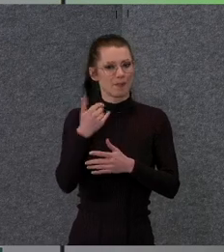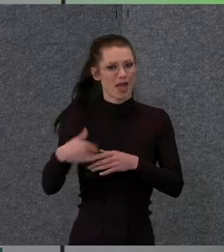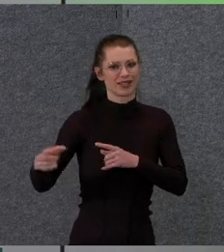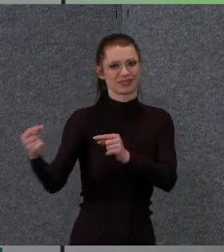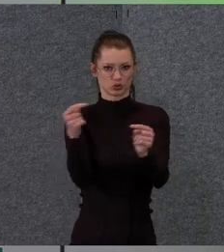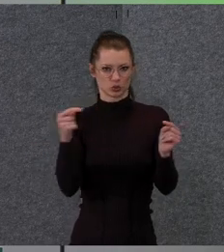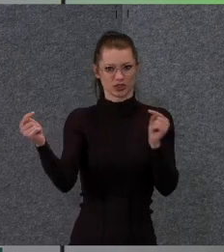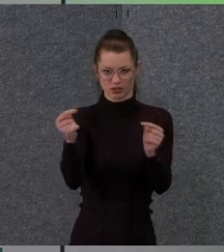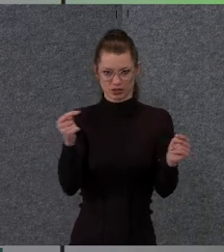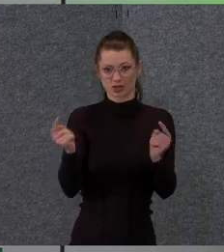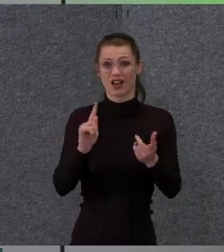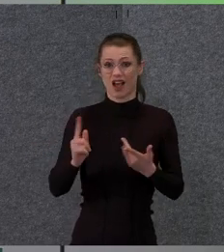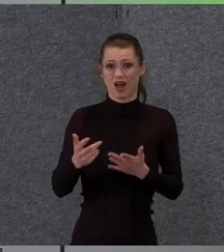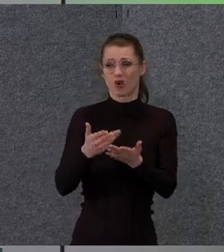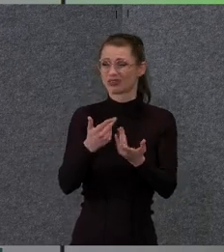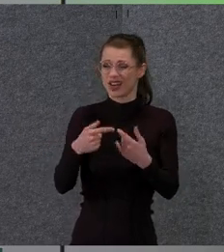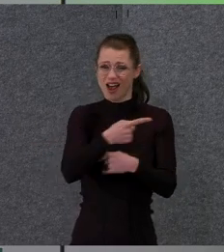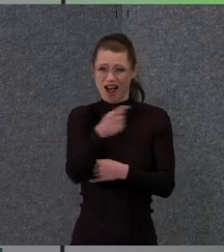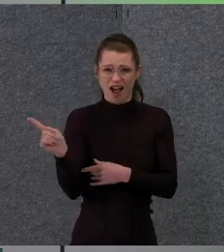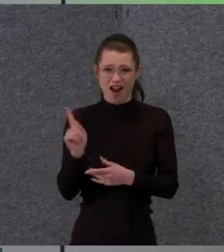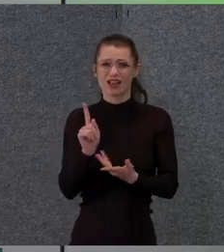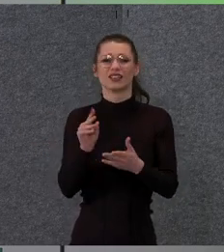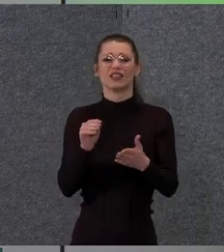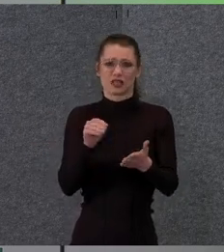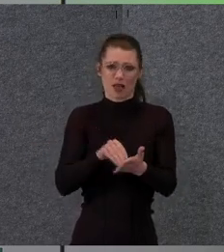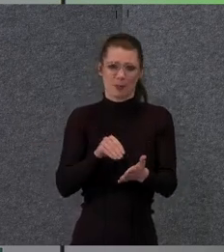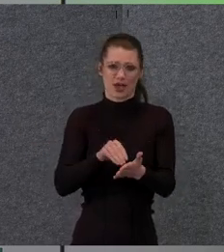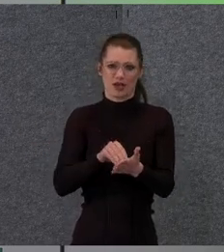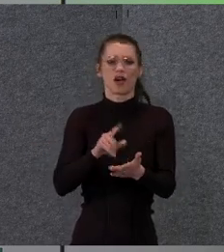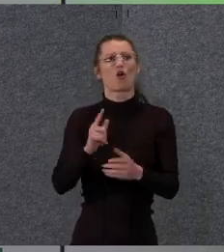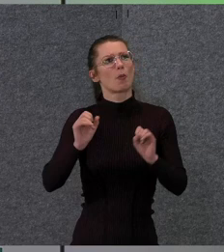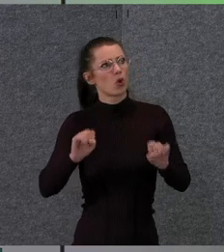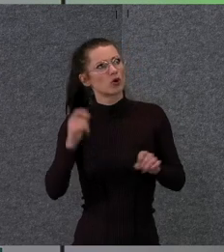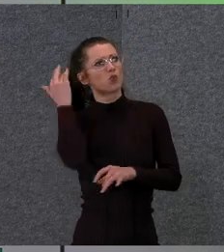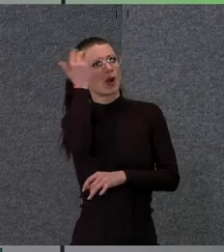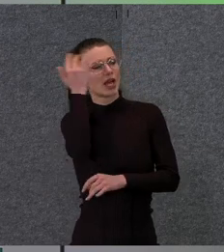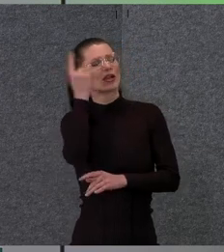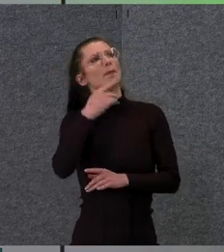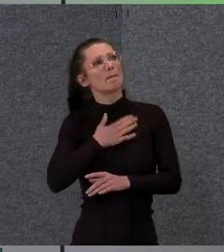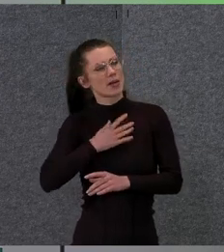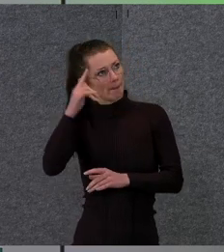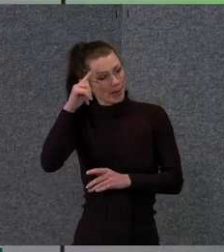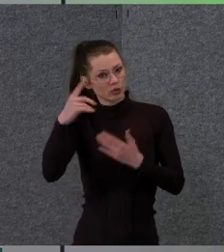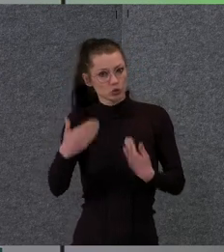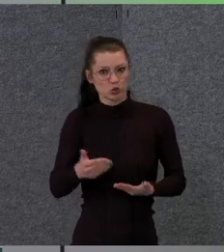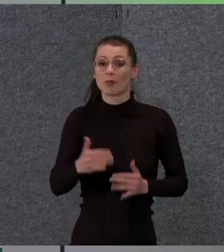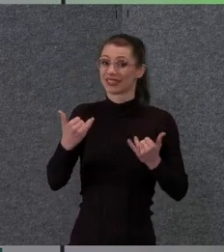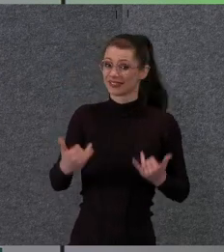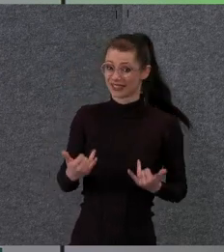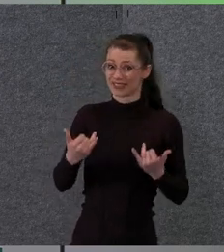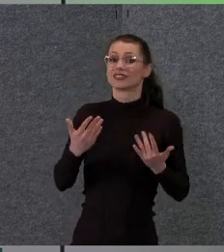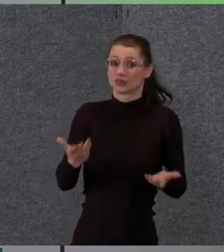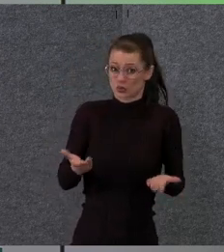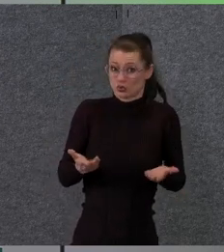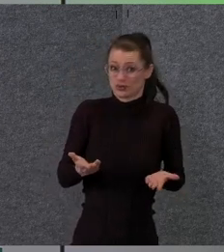und von der breiten Basis, alle Beteiligten sollten die Möglichkeit haben, sich darüber eine Meinung zu bilden. Das ist aber hier der